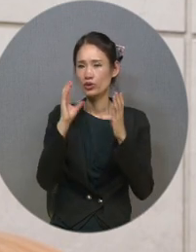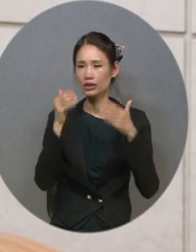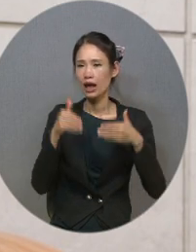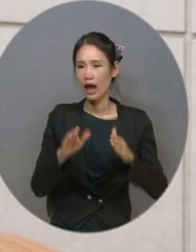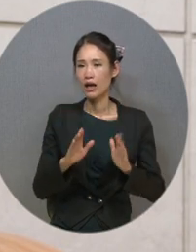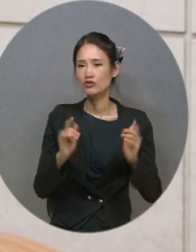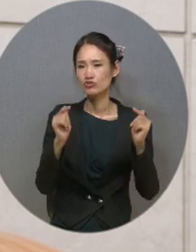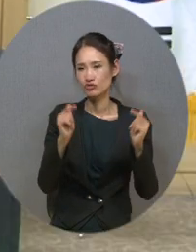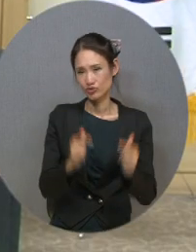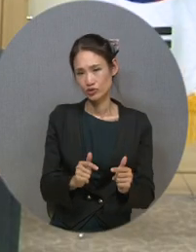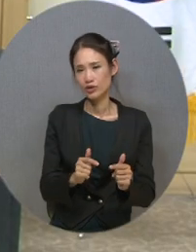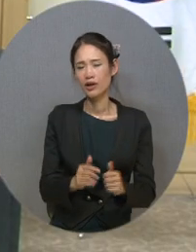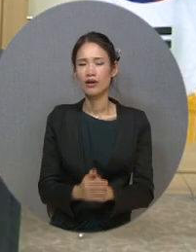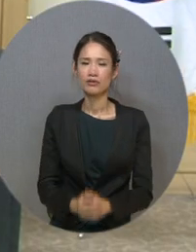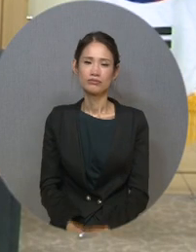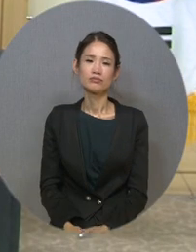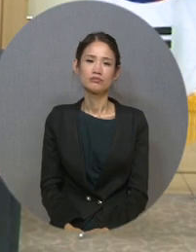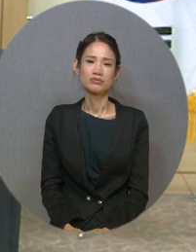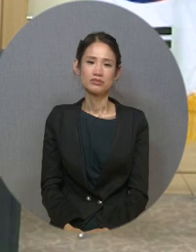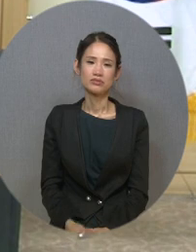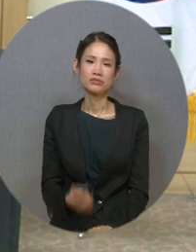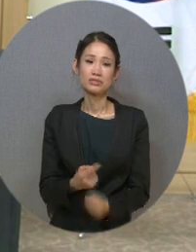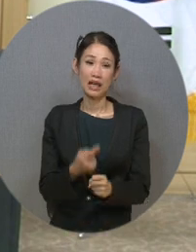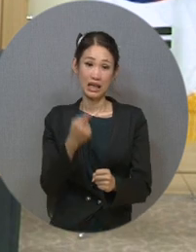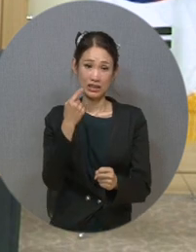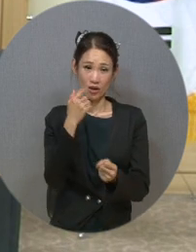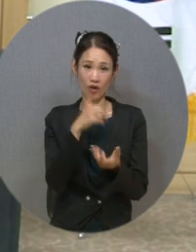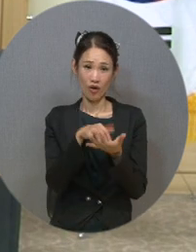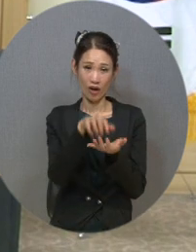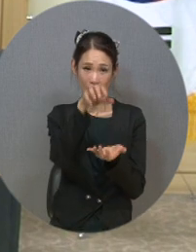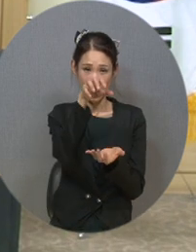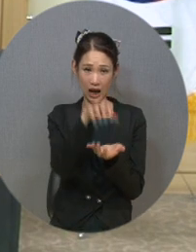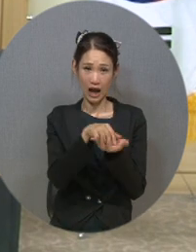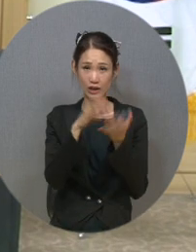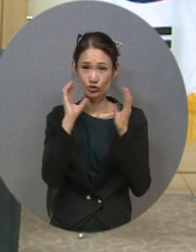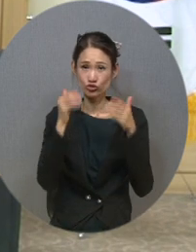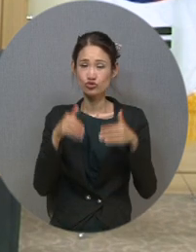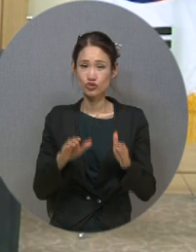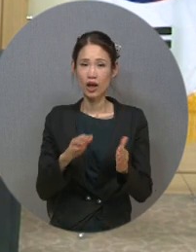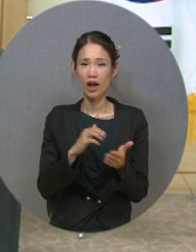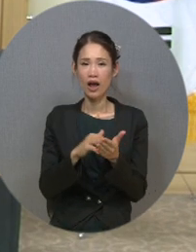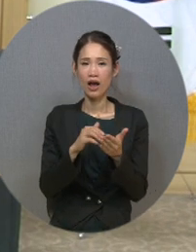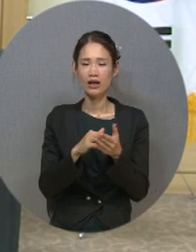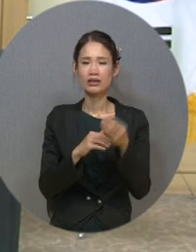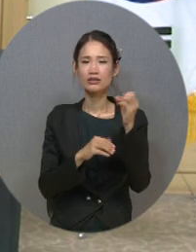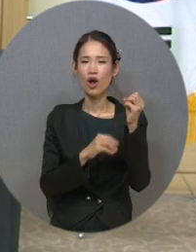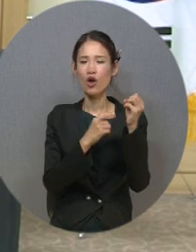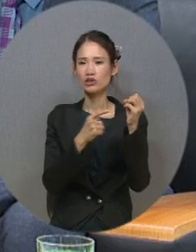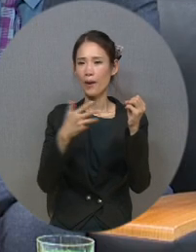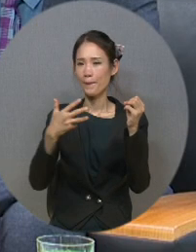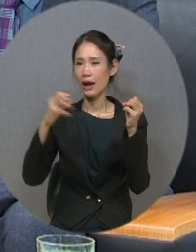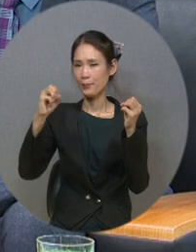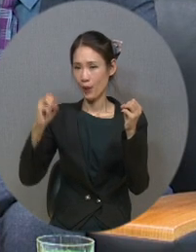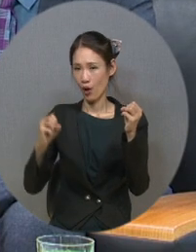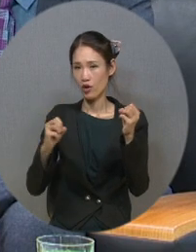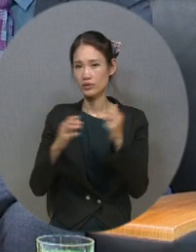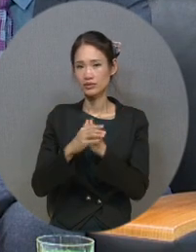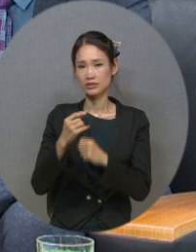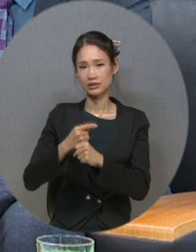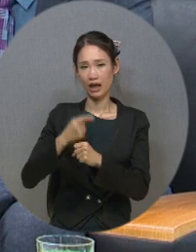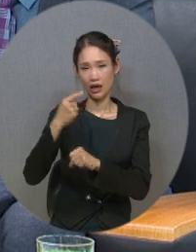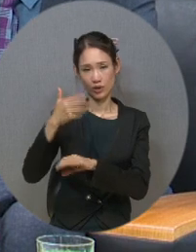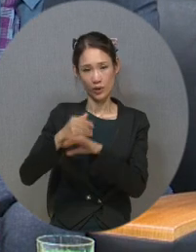저출생이라고 생각을 합니다. 네. 지금 작년까지 합계 출산율 0.8%였던 것이 작년 말에